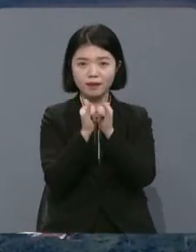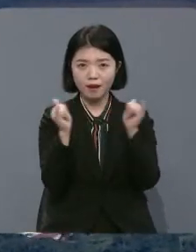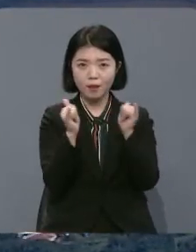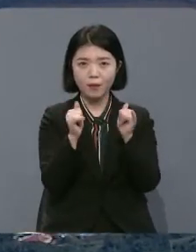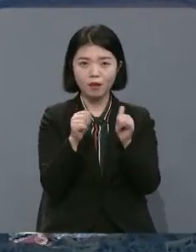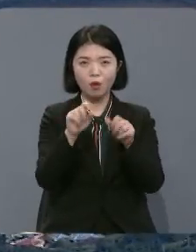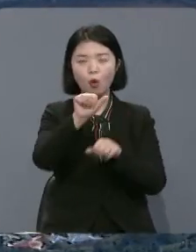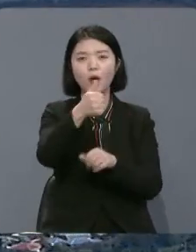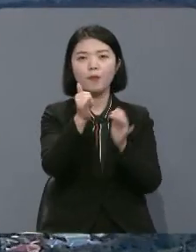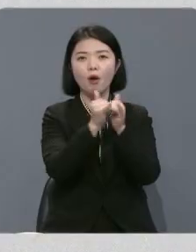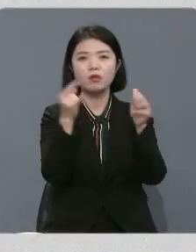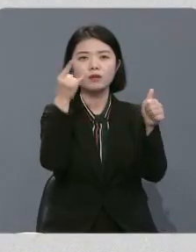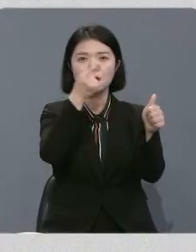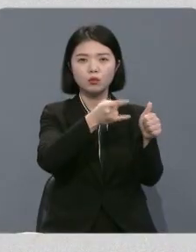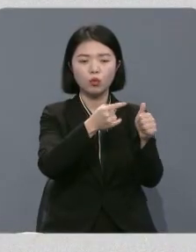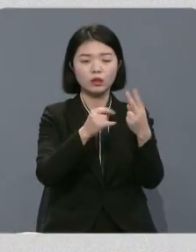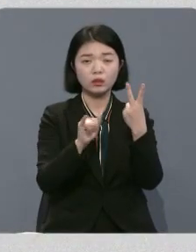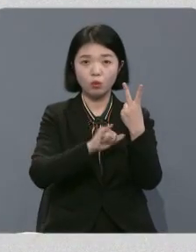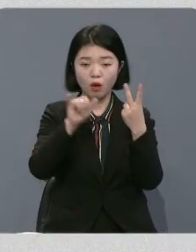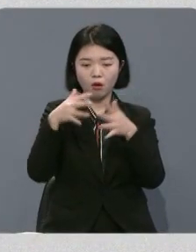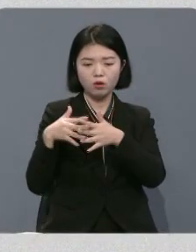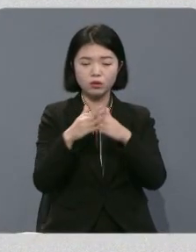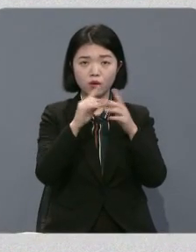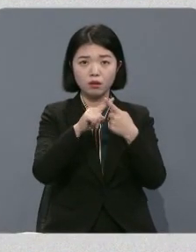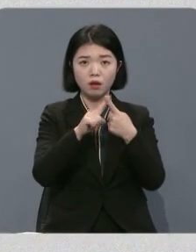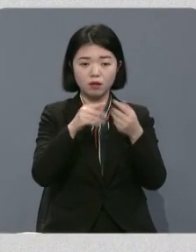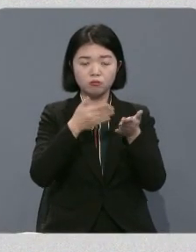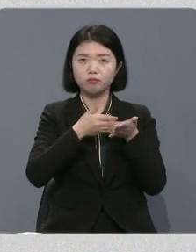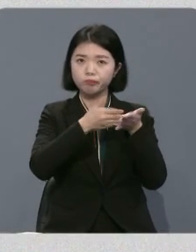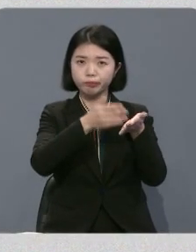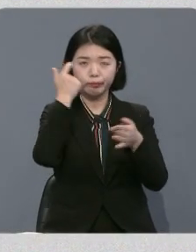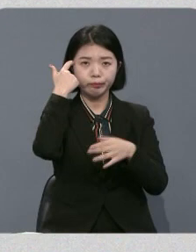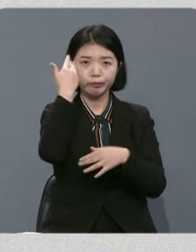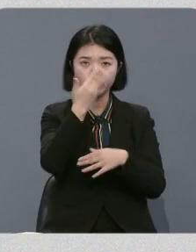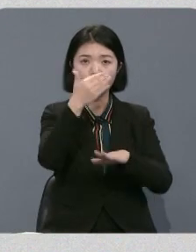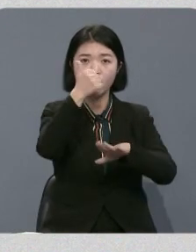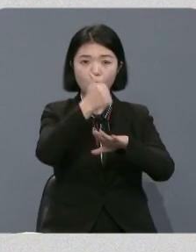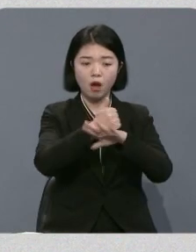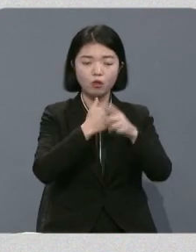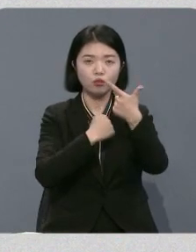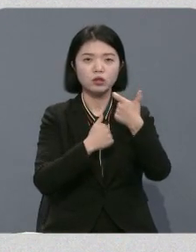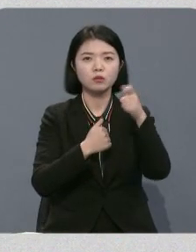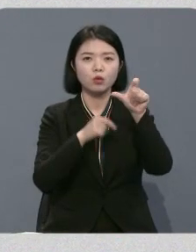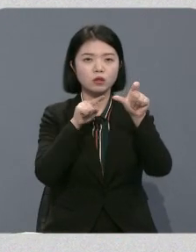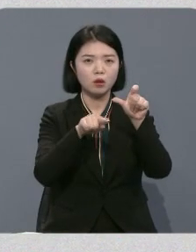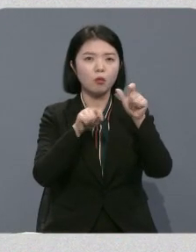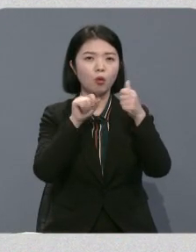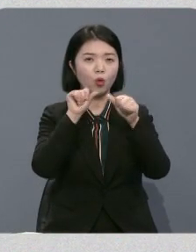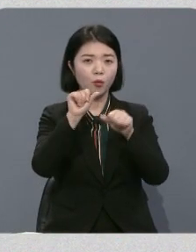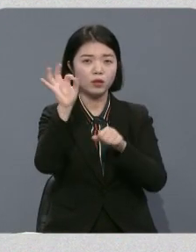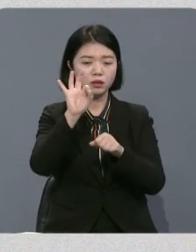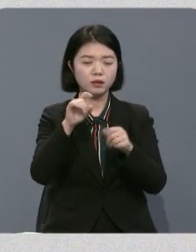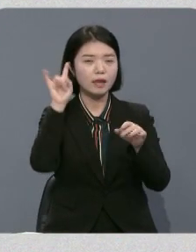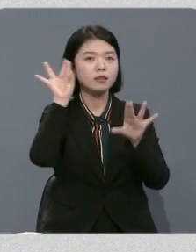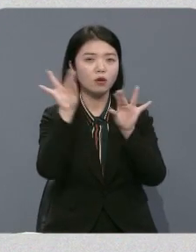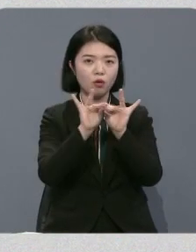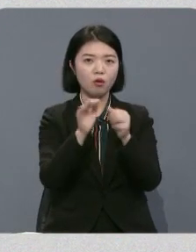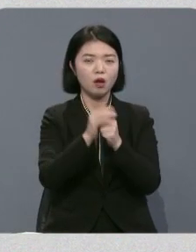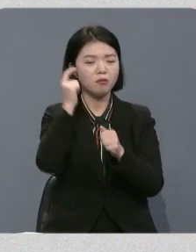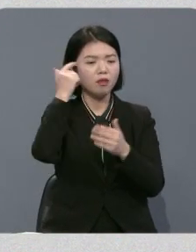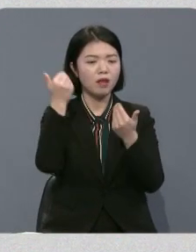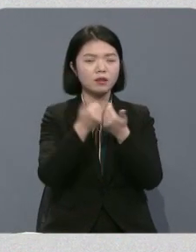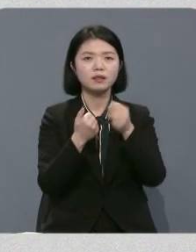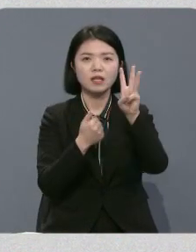500명을 대상으로 제공한 건설에 대한 의견을 물은 결과 65.6% 가 찬성해 씁니다 반대는